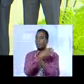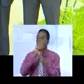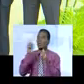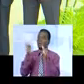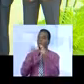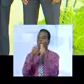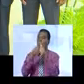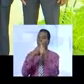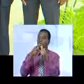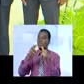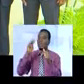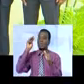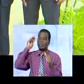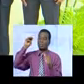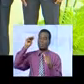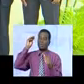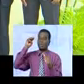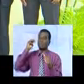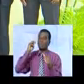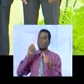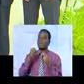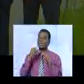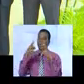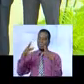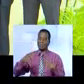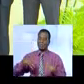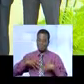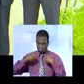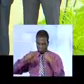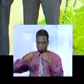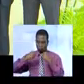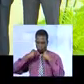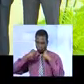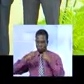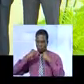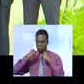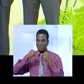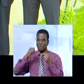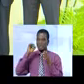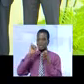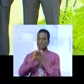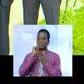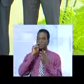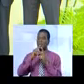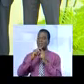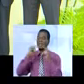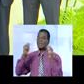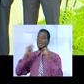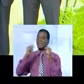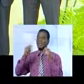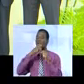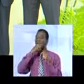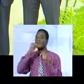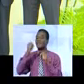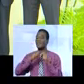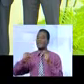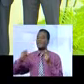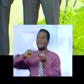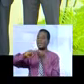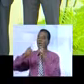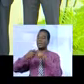D'abord un message de prompt rétablissement. C'est une très vieille amitié qui lie ces deux